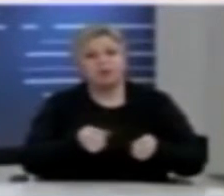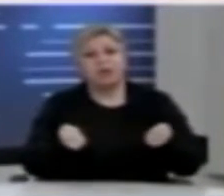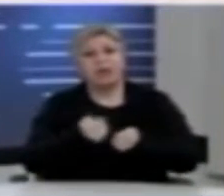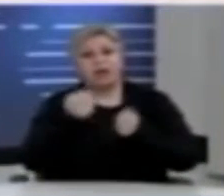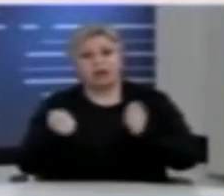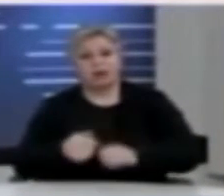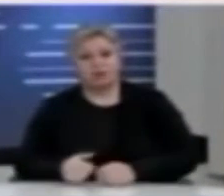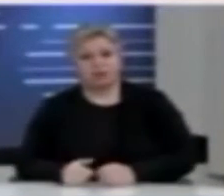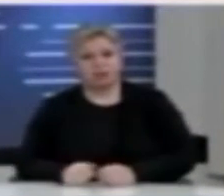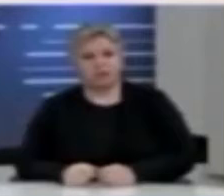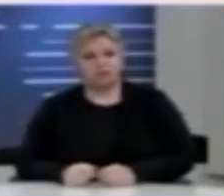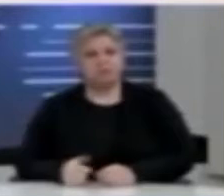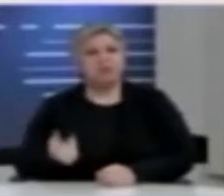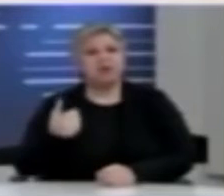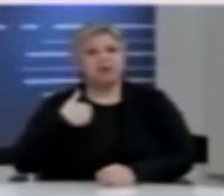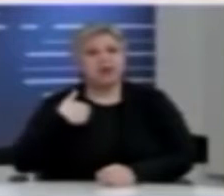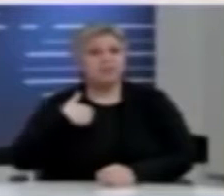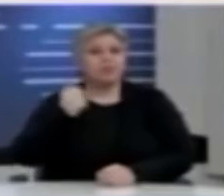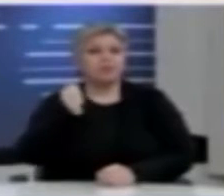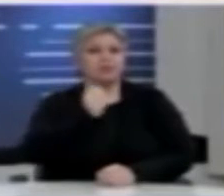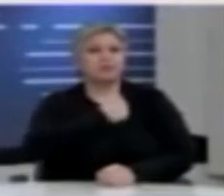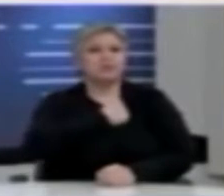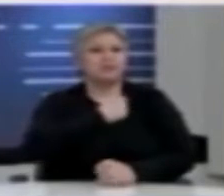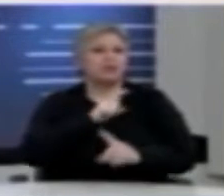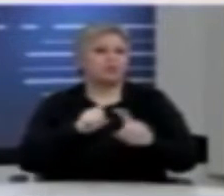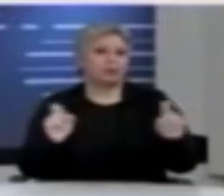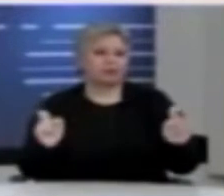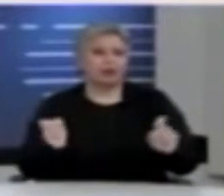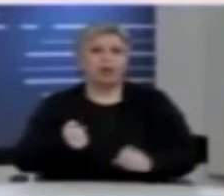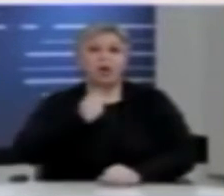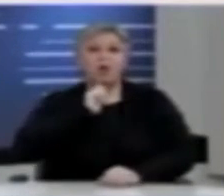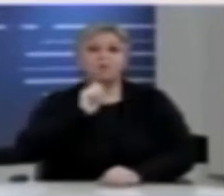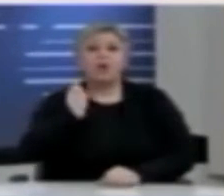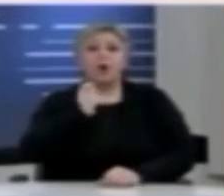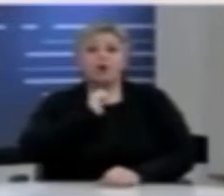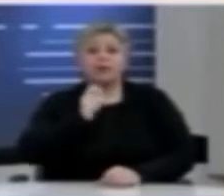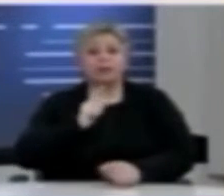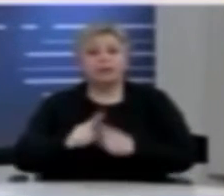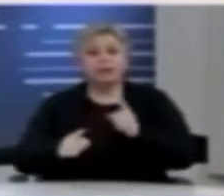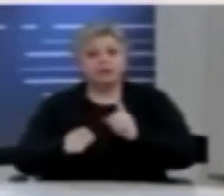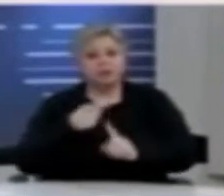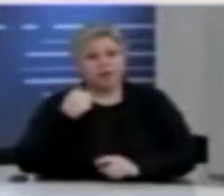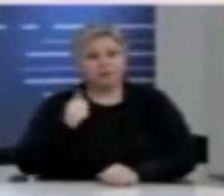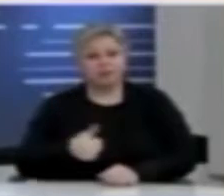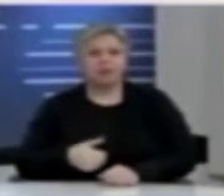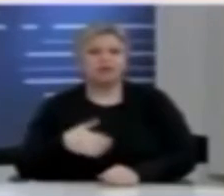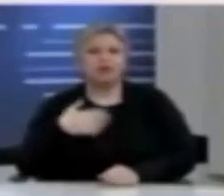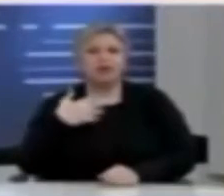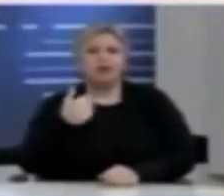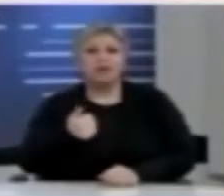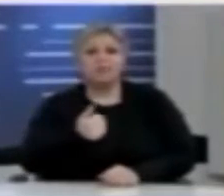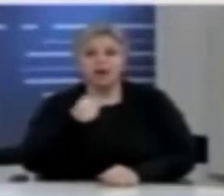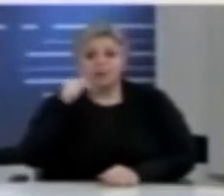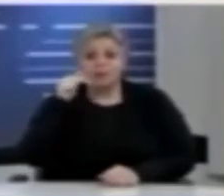Γιατί πιστεύουμε βαθιά ότι οι πολιτικές διαφορές λύνονται μονάχα στην κάλπη.